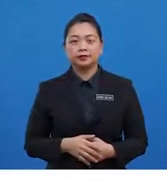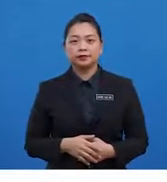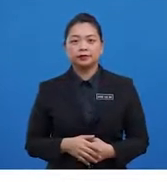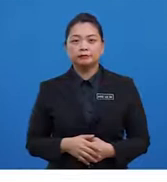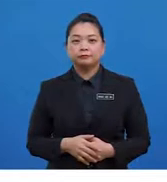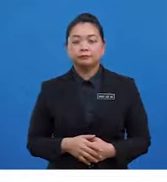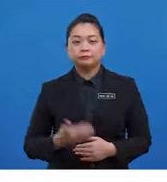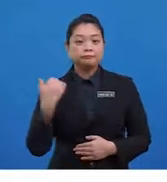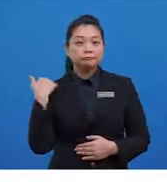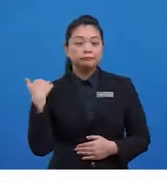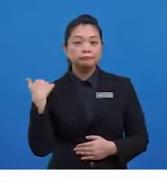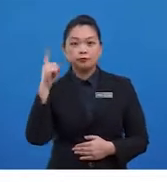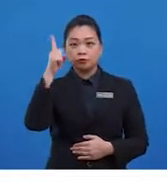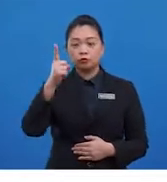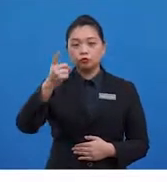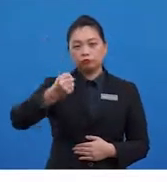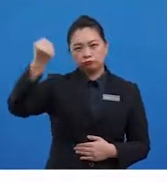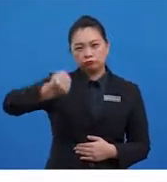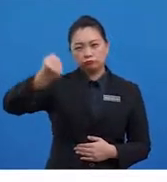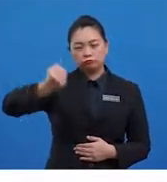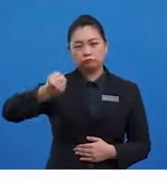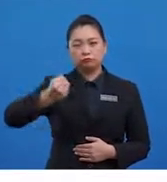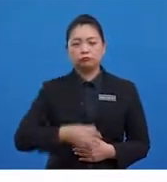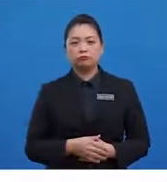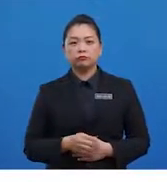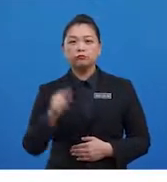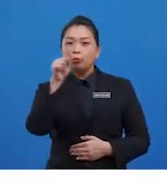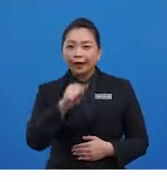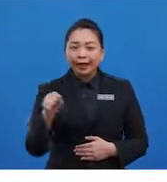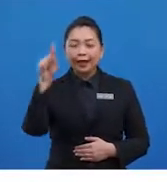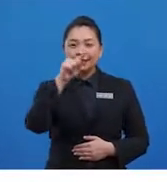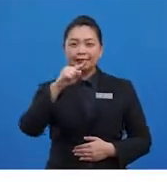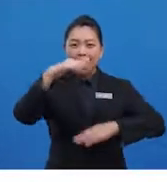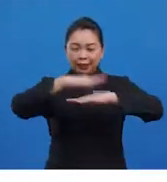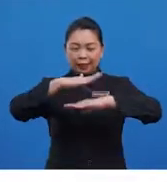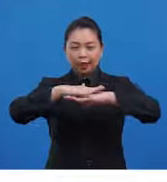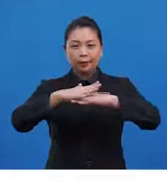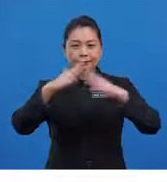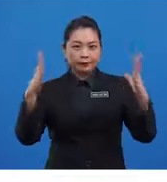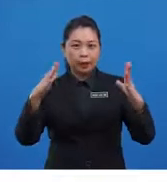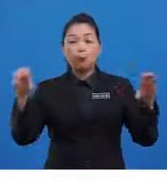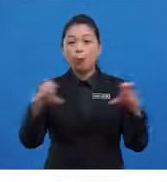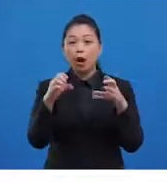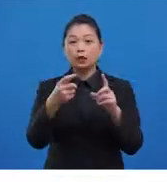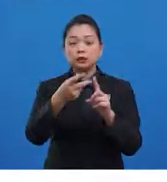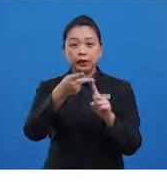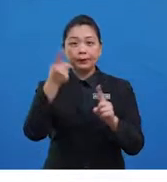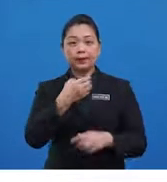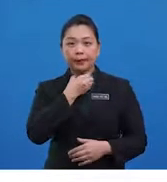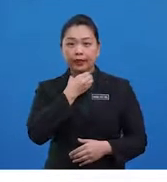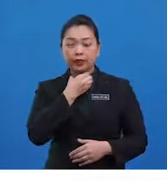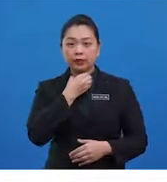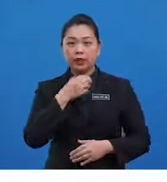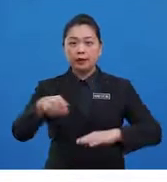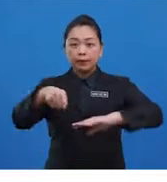agama pula merupakan sebatang tongkat bulat berhulu besar yang diperbuat daripada perak. Panjang